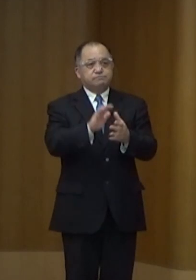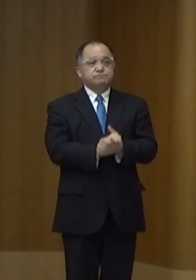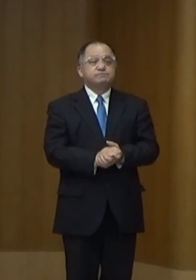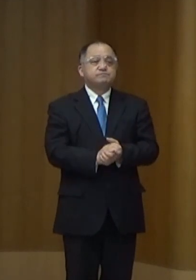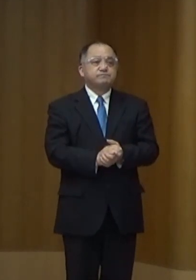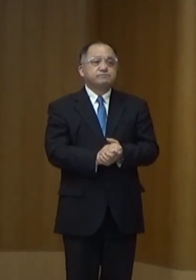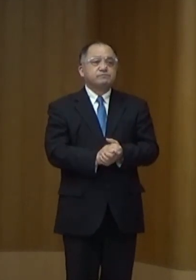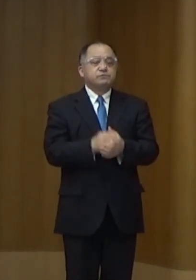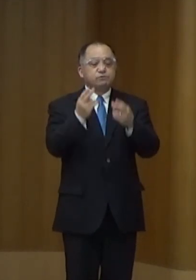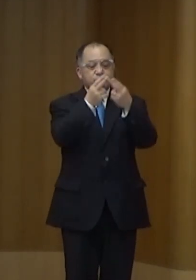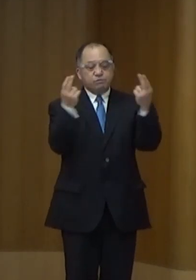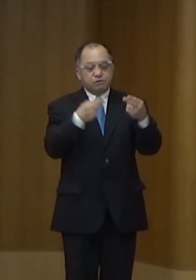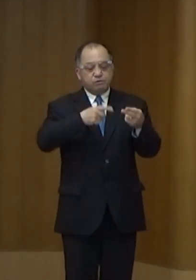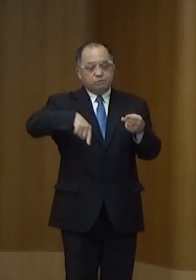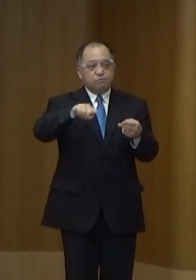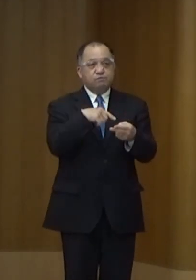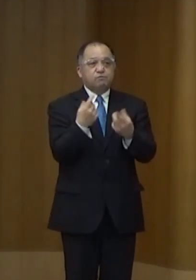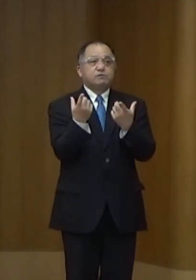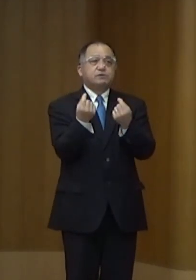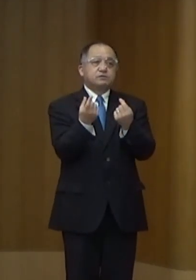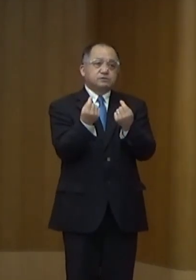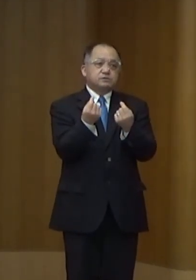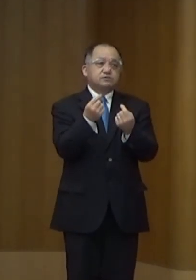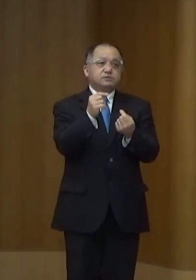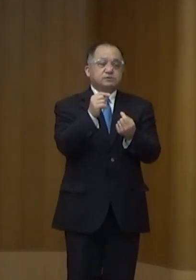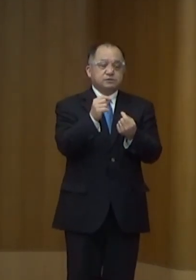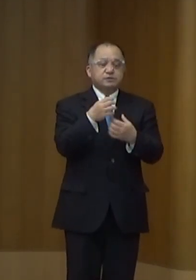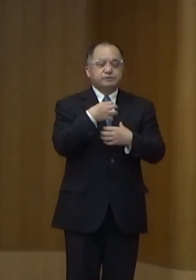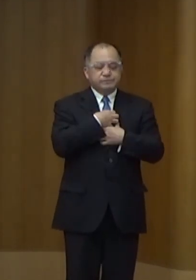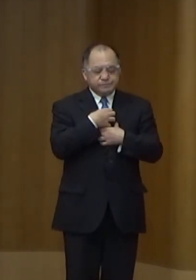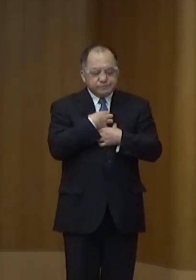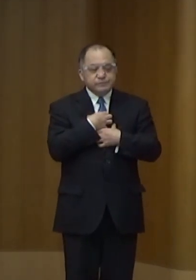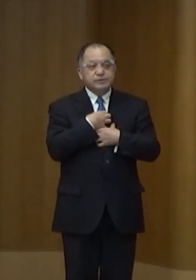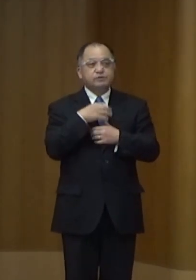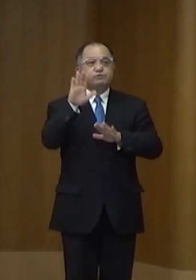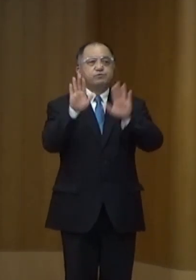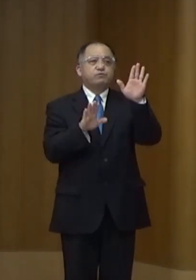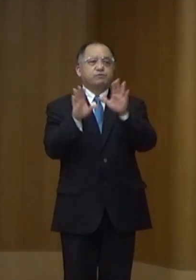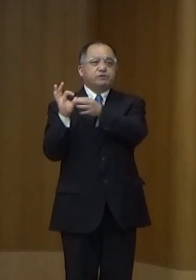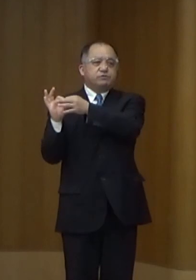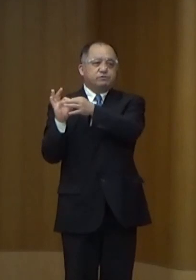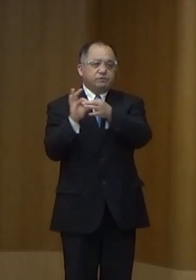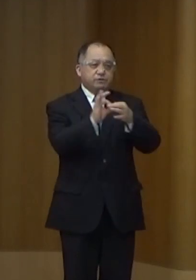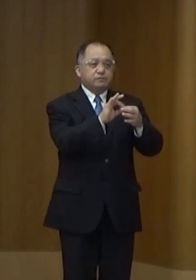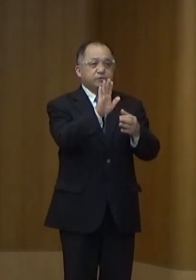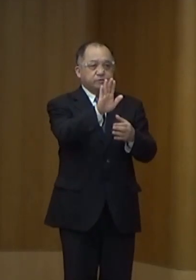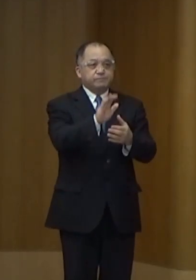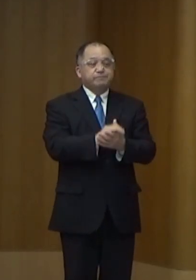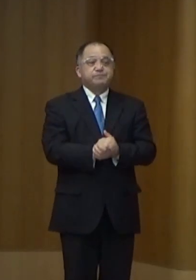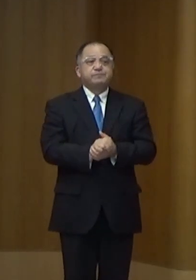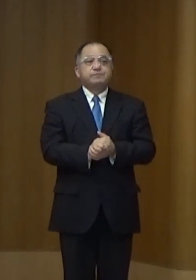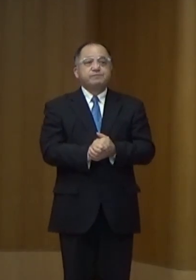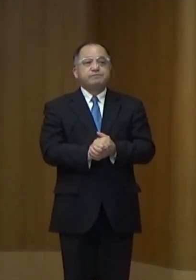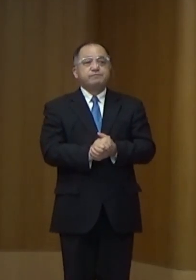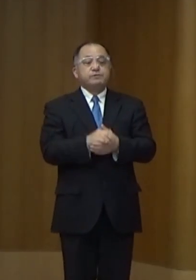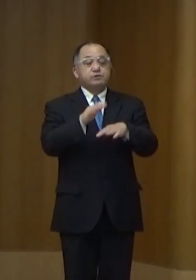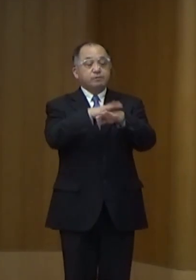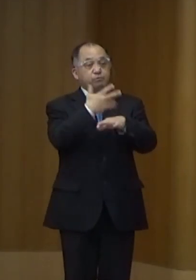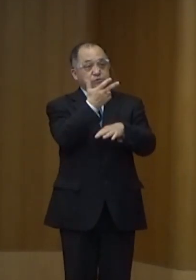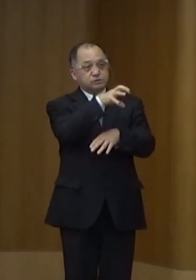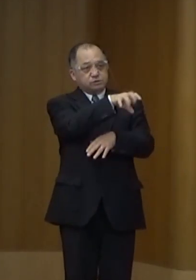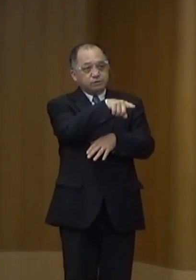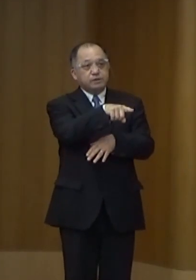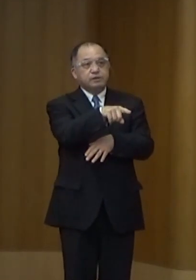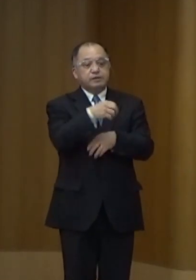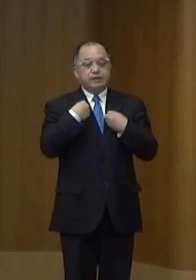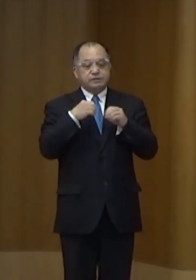ても決して旅団を許さない、そういった状況にございます。札幌市においては感染リ